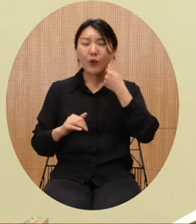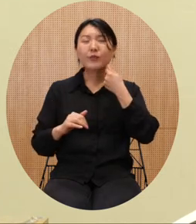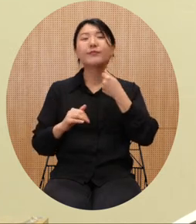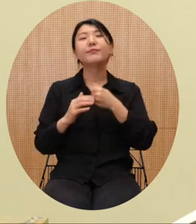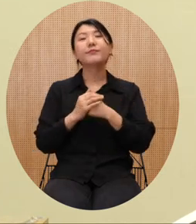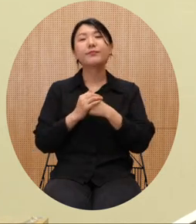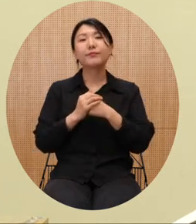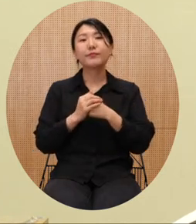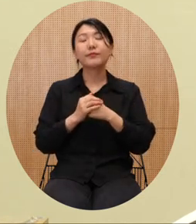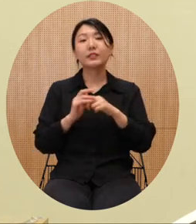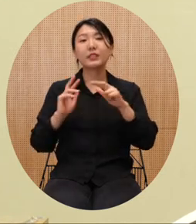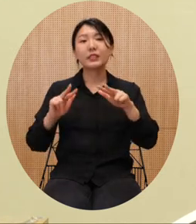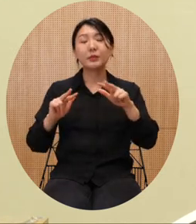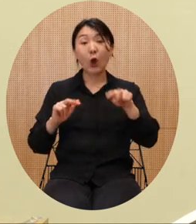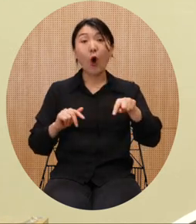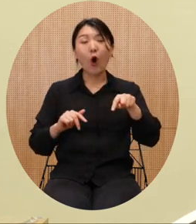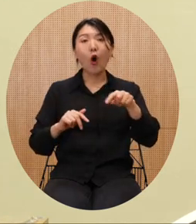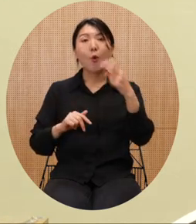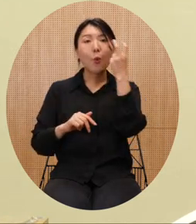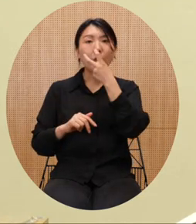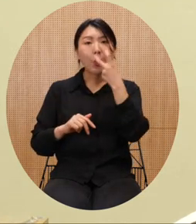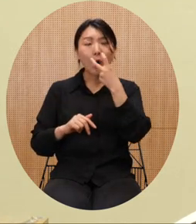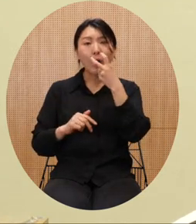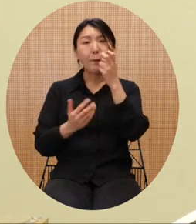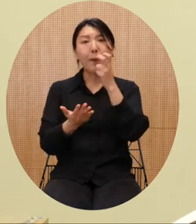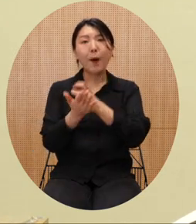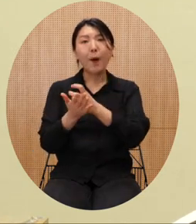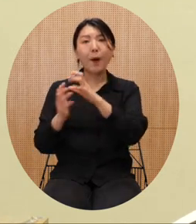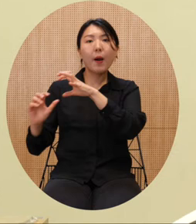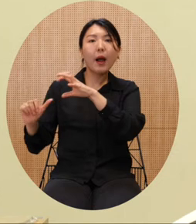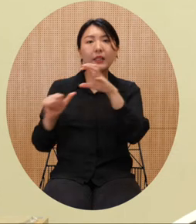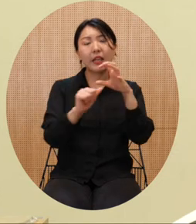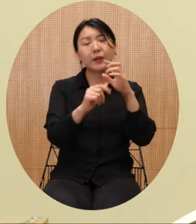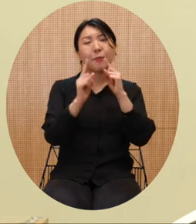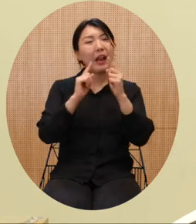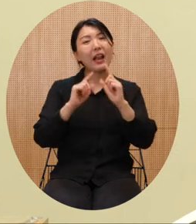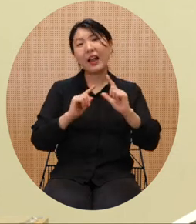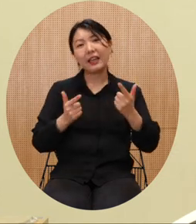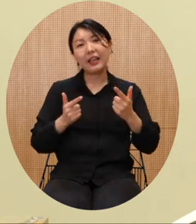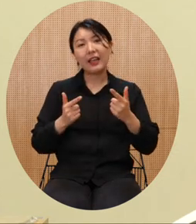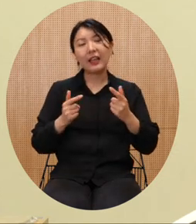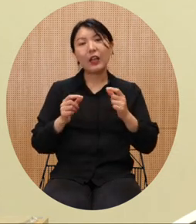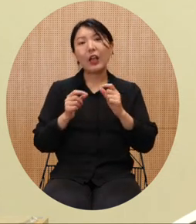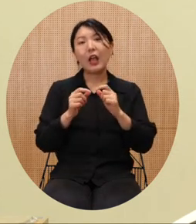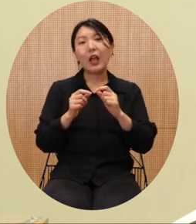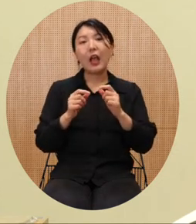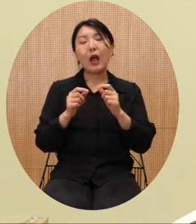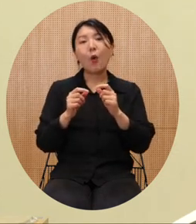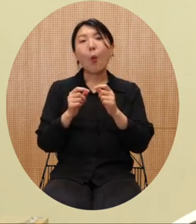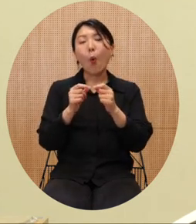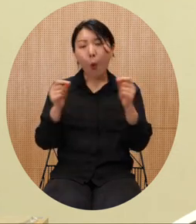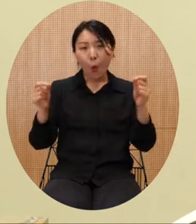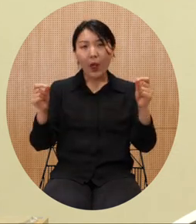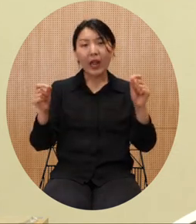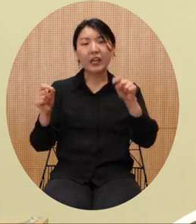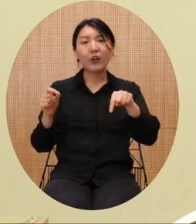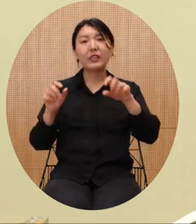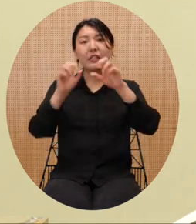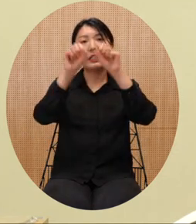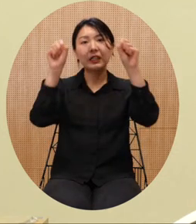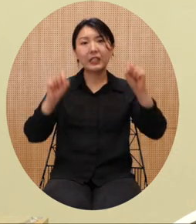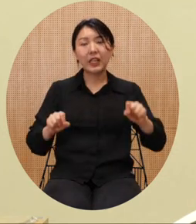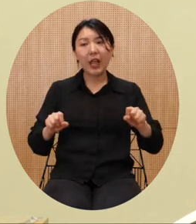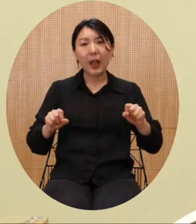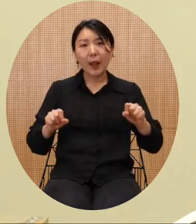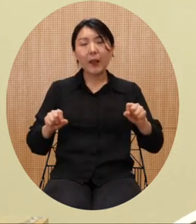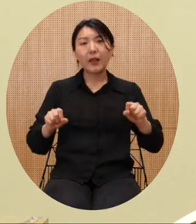어려우신데 지금 이런 모니터링 제도를 당장 도입하자 이런 말씀을 합니다. 장기적으로 좀 시스템을 갖추어